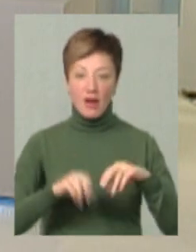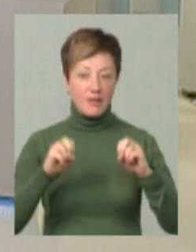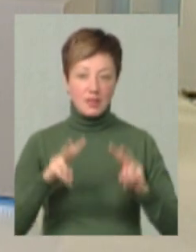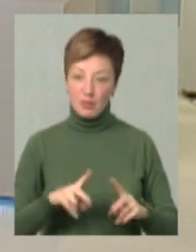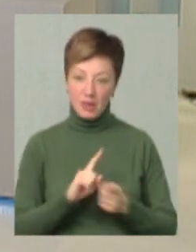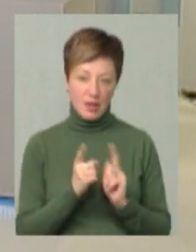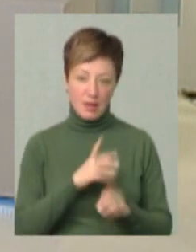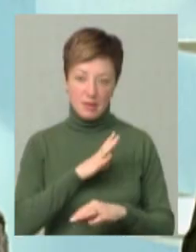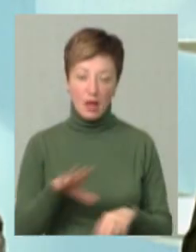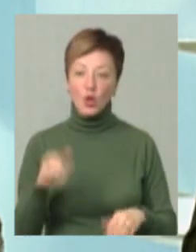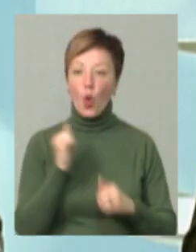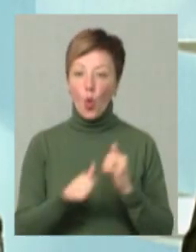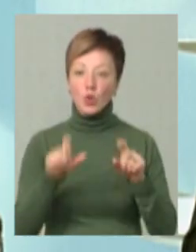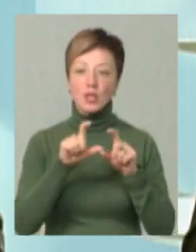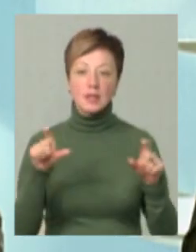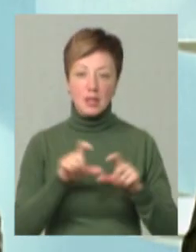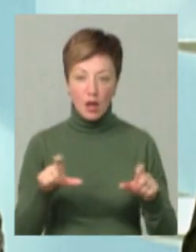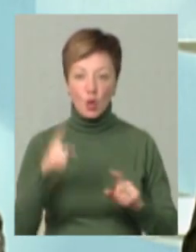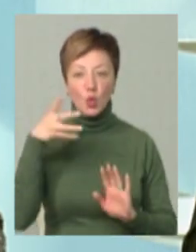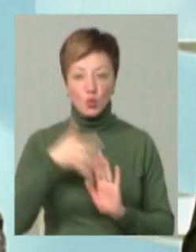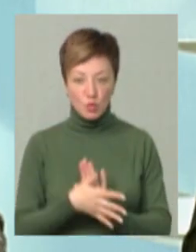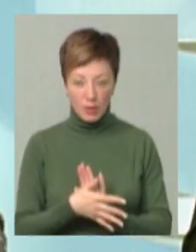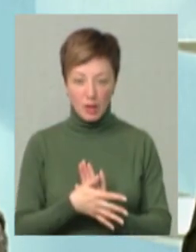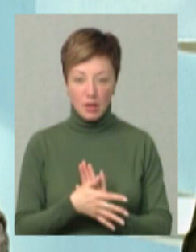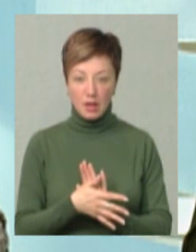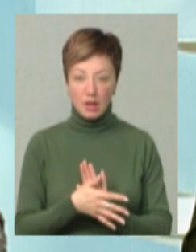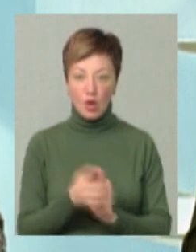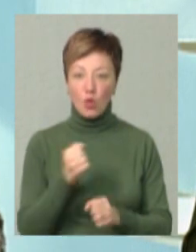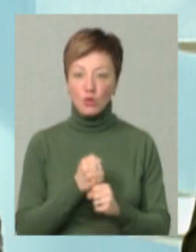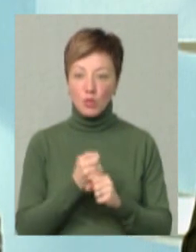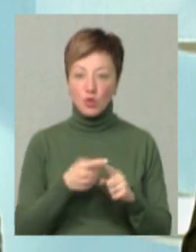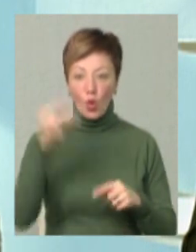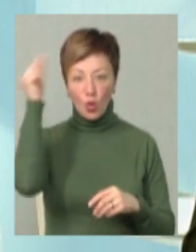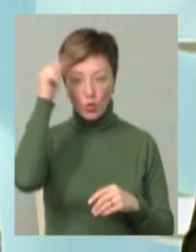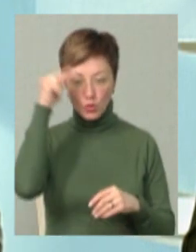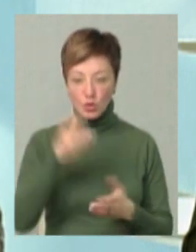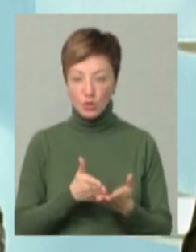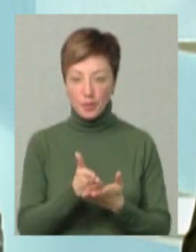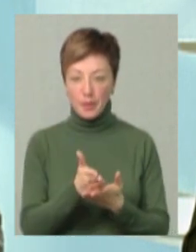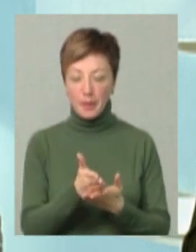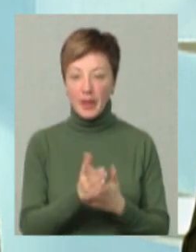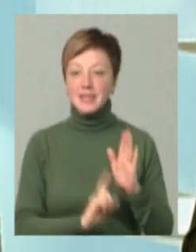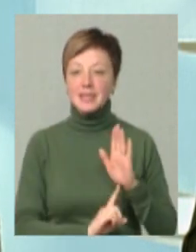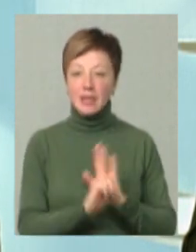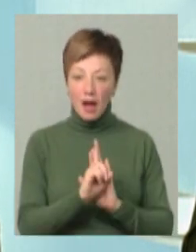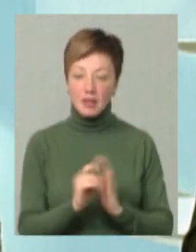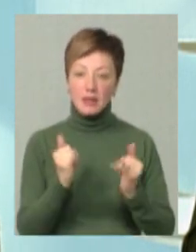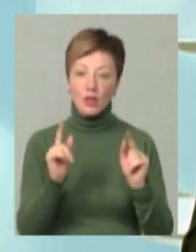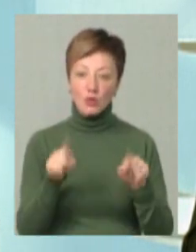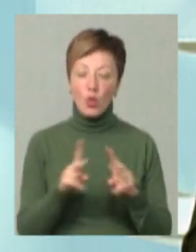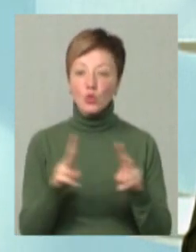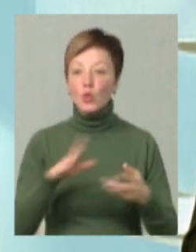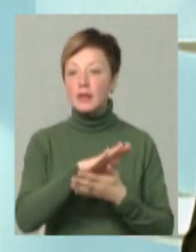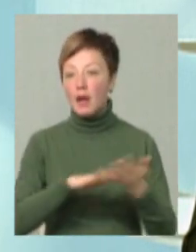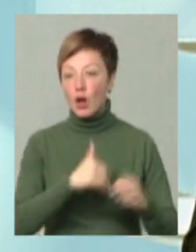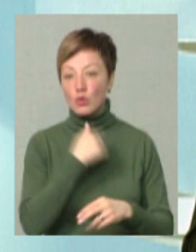не стати. І тому кожний заклад розуміє розробку цього курсу як старт для того, щоб хто